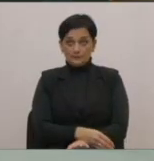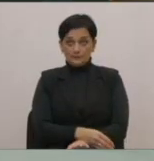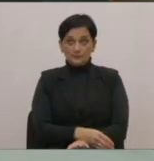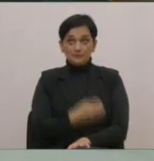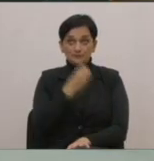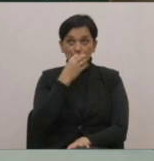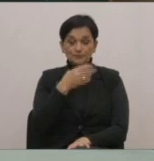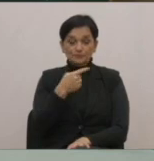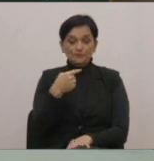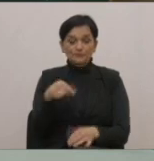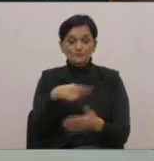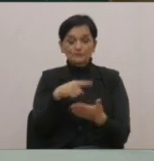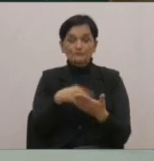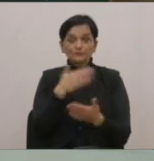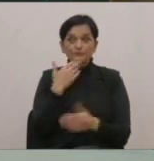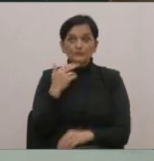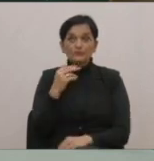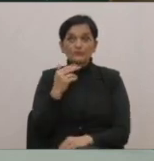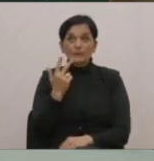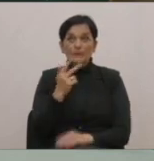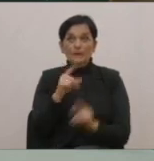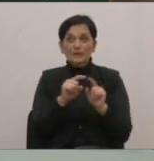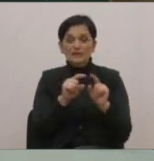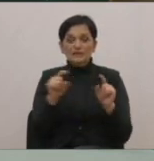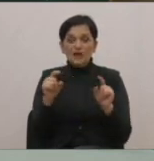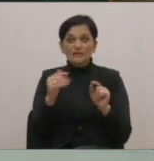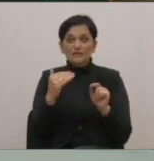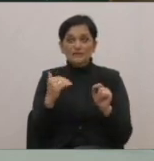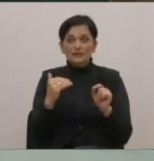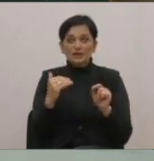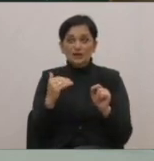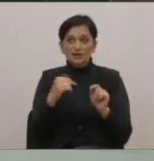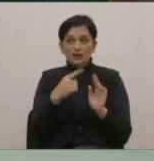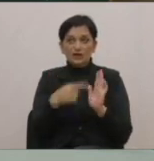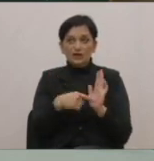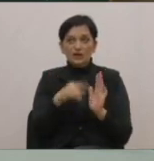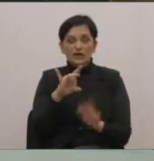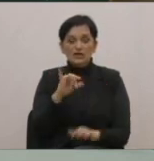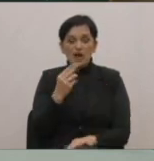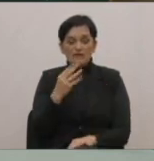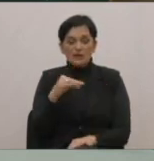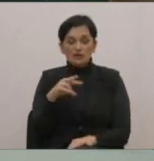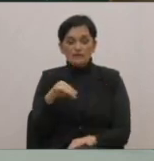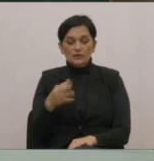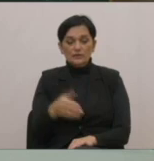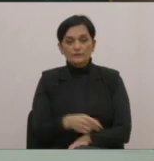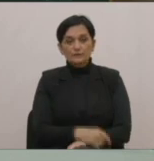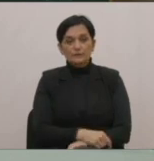Ar schoa, ghit, hobi, ar ales, mi-e sami tauten, dacă și revi, tu ales, ghit, hobi, Alexandru, acu ești.